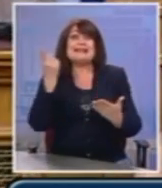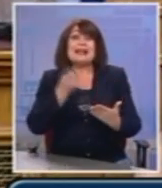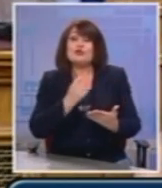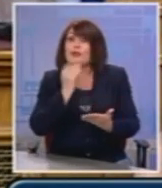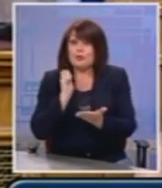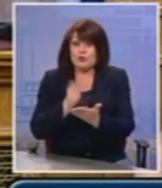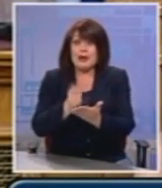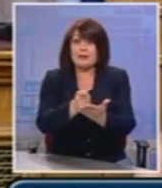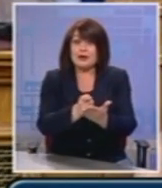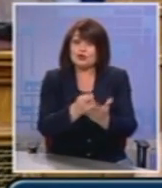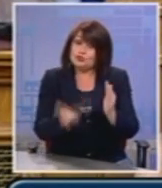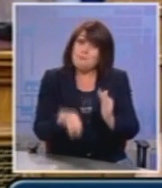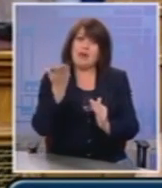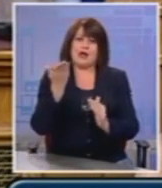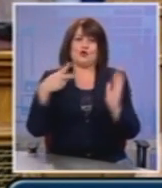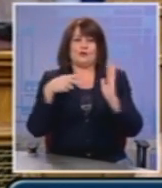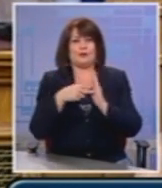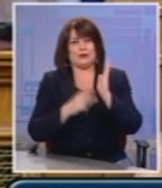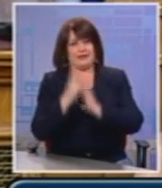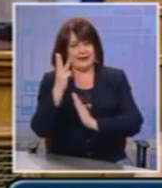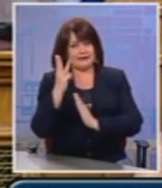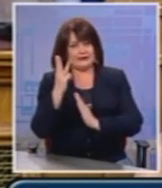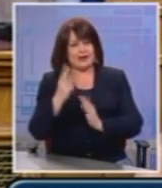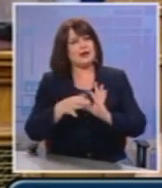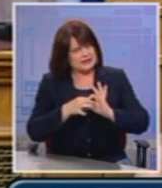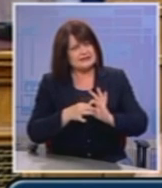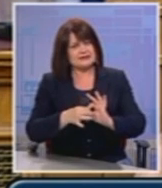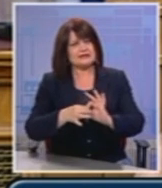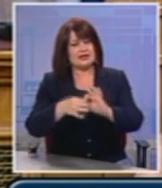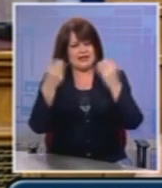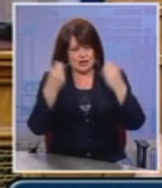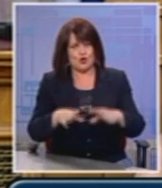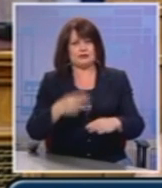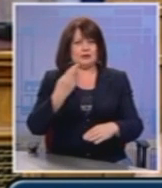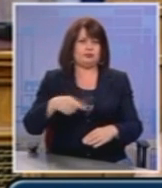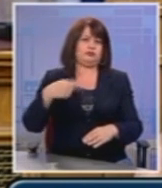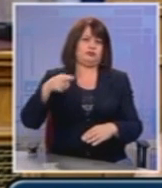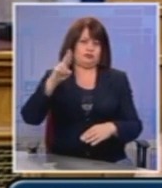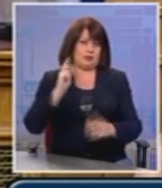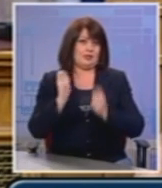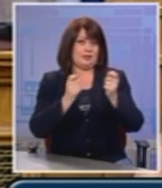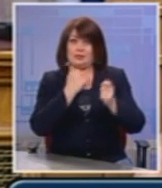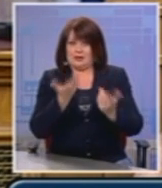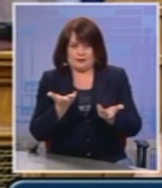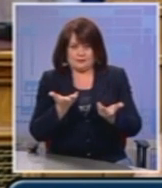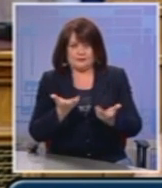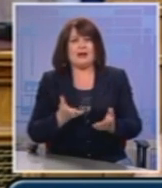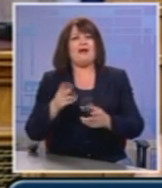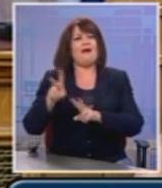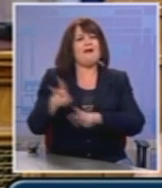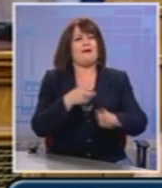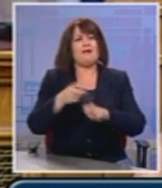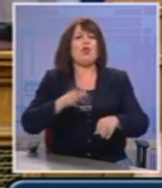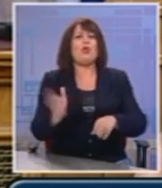ξεπέρασαν το 26% το 2013 συνεχίζει χειρότερη αυτή η τάση οι κατασχέσεις και οι